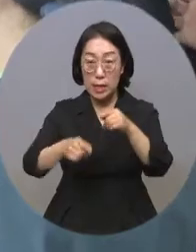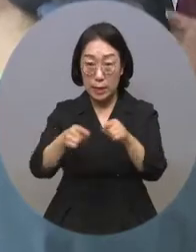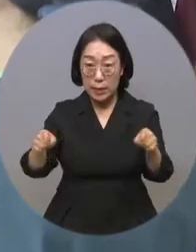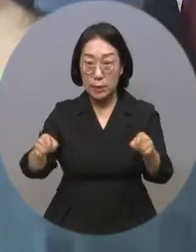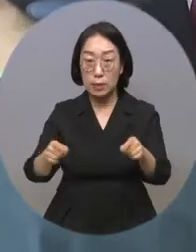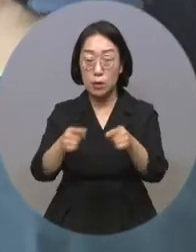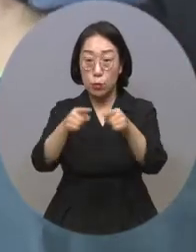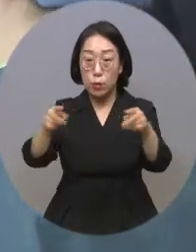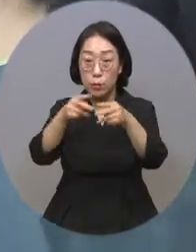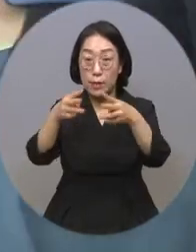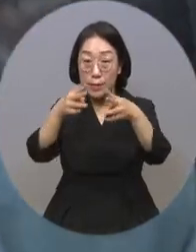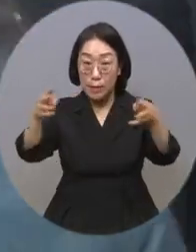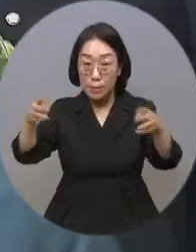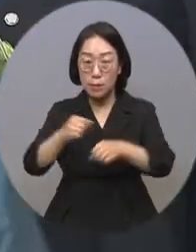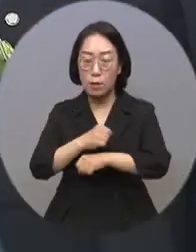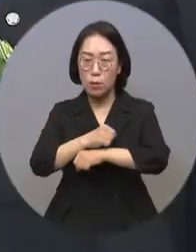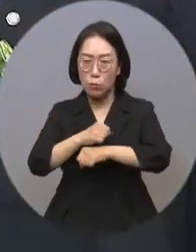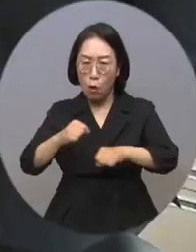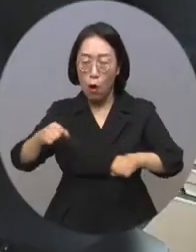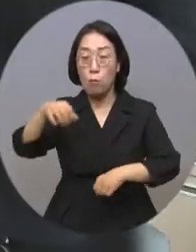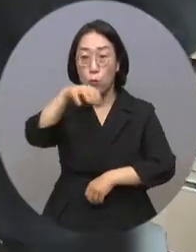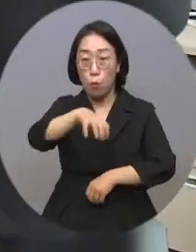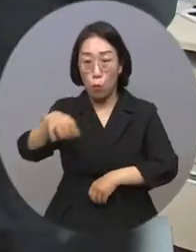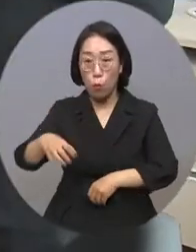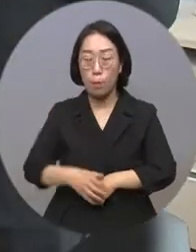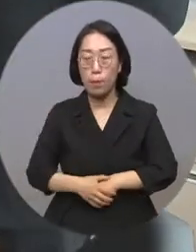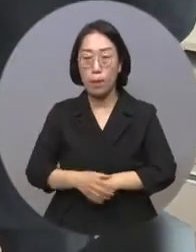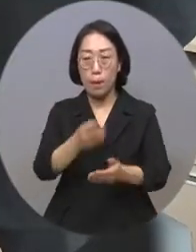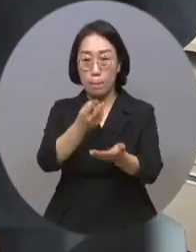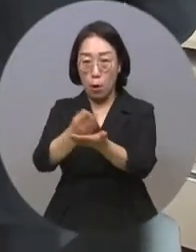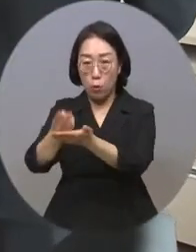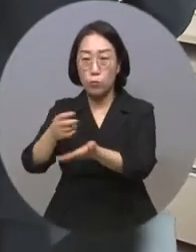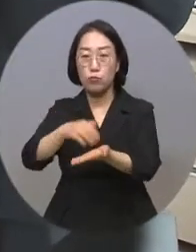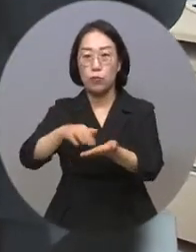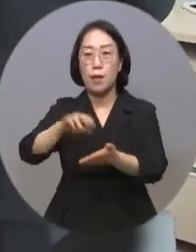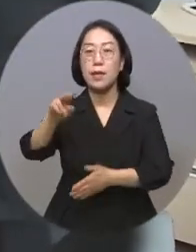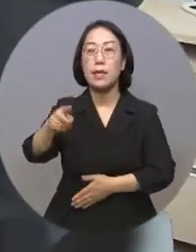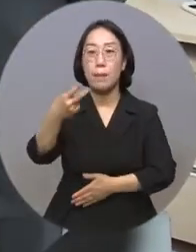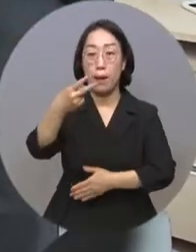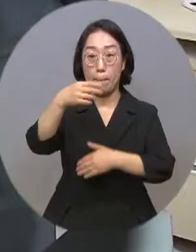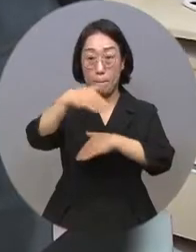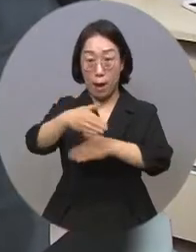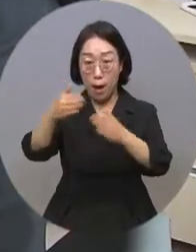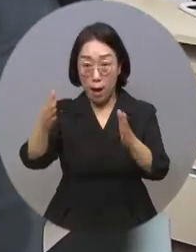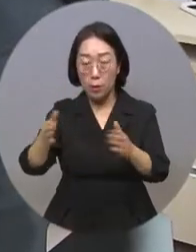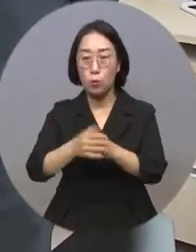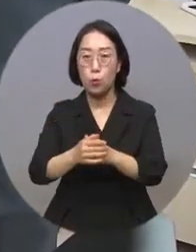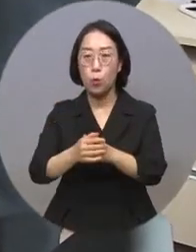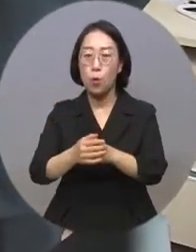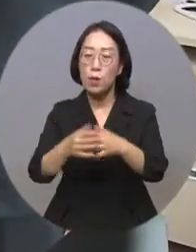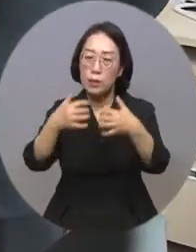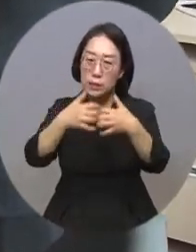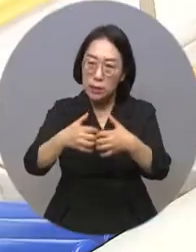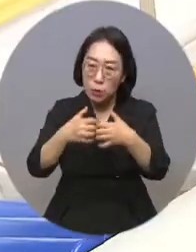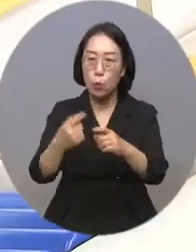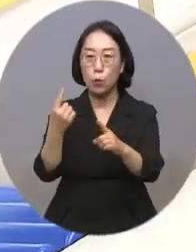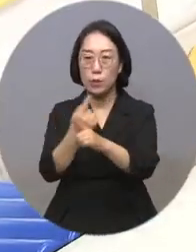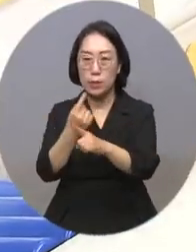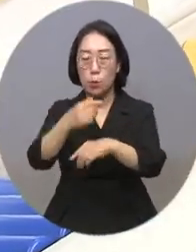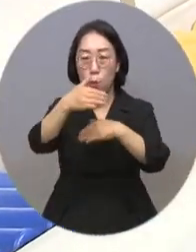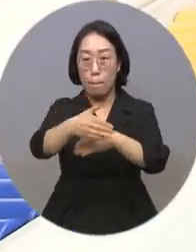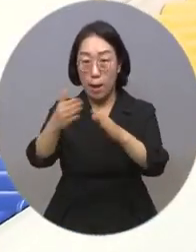면적 9,745제곱미터의 규모로 200병상을 갖췄으며 물리치료실과 각종 재활치료실,